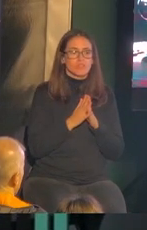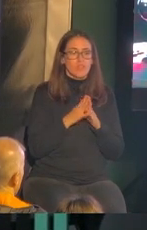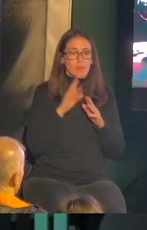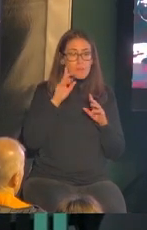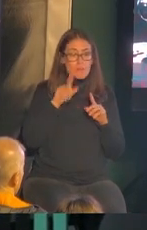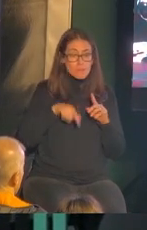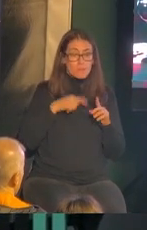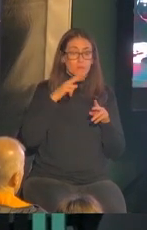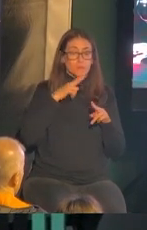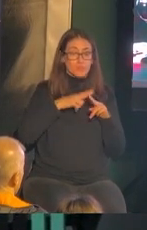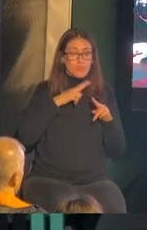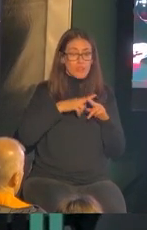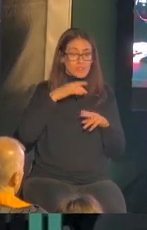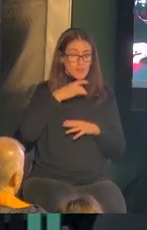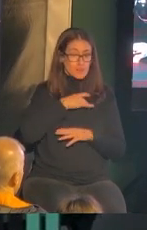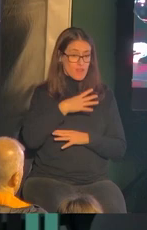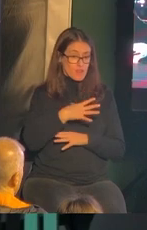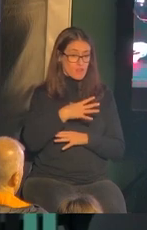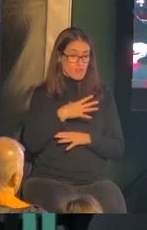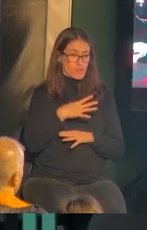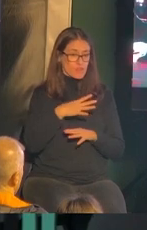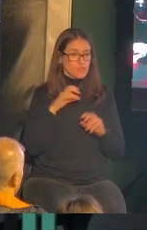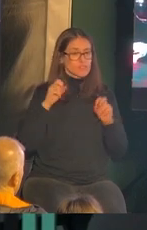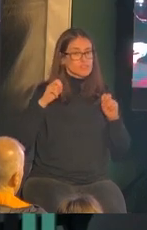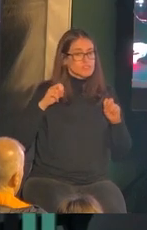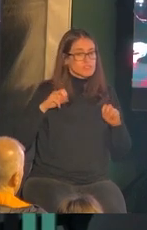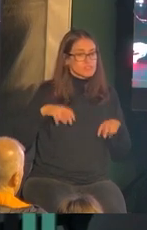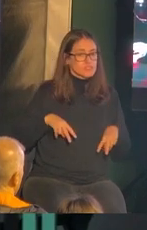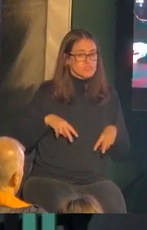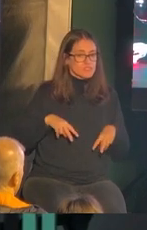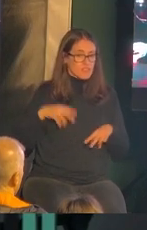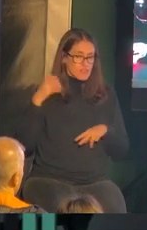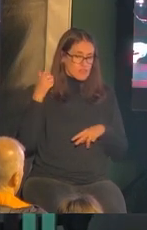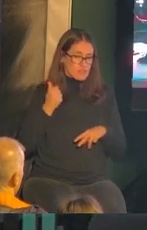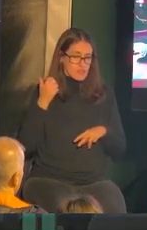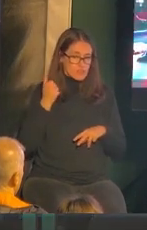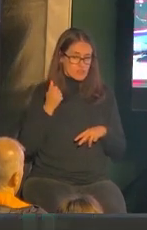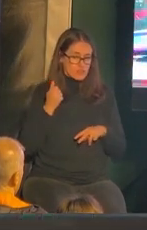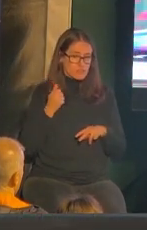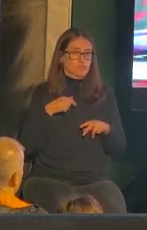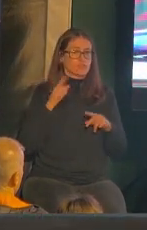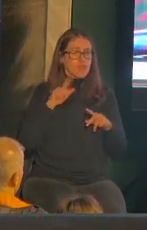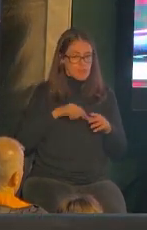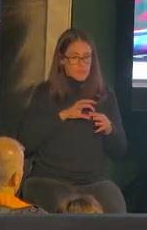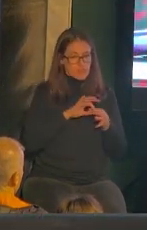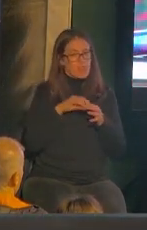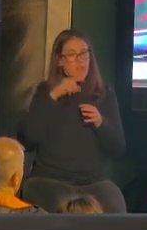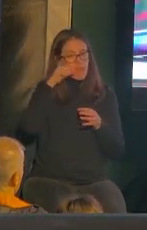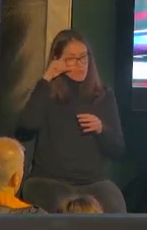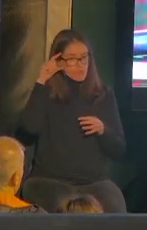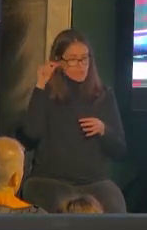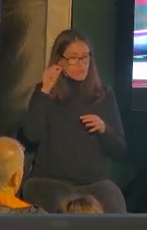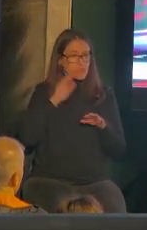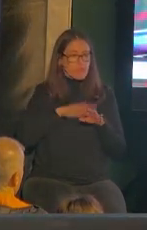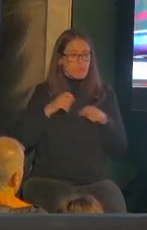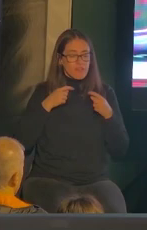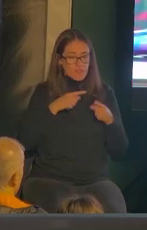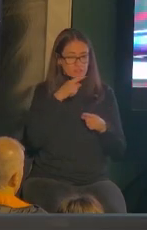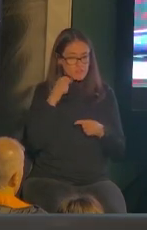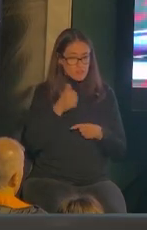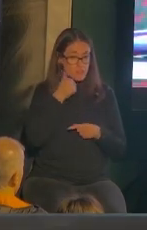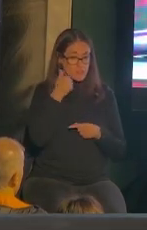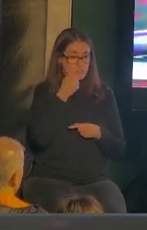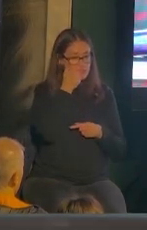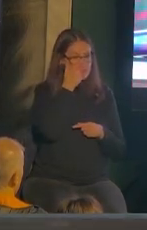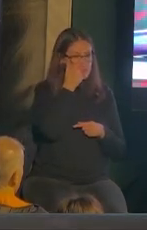xocolata blanca, però vegana, sense portar cap làctic, és d'ametlla, també, justament per potenciar el gust. I